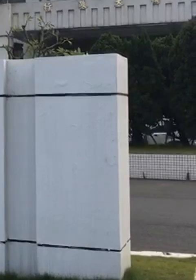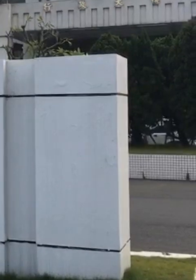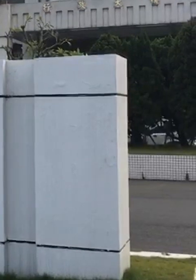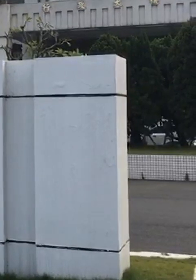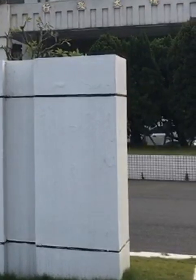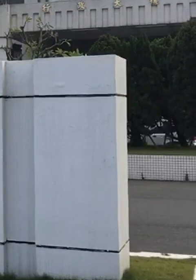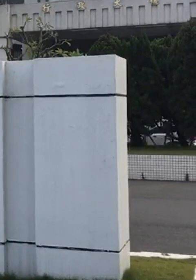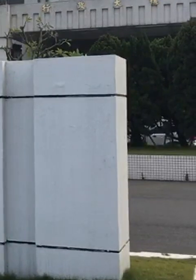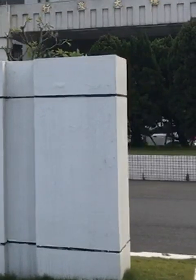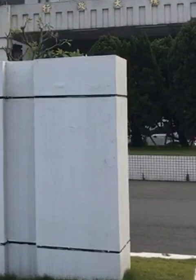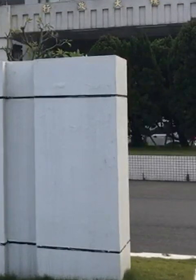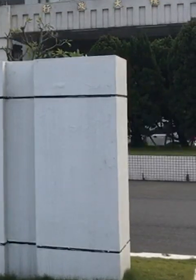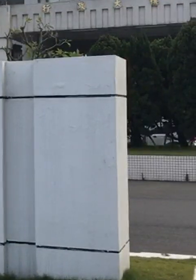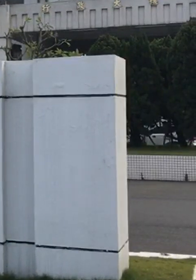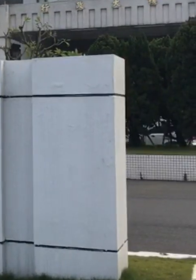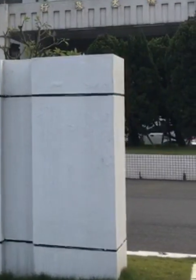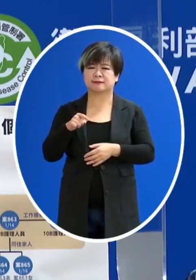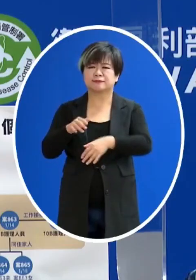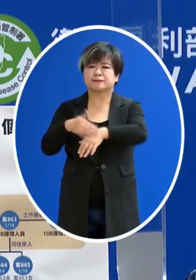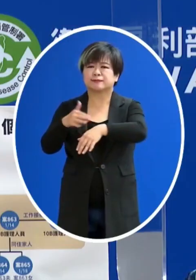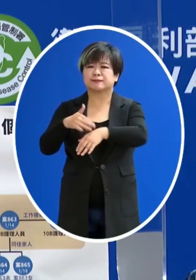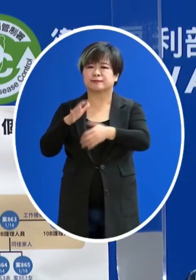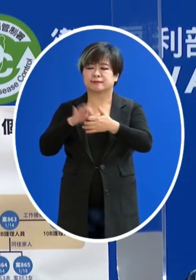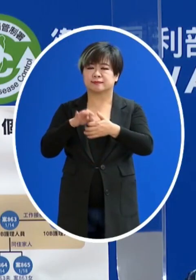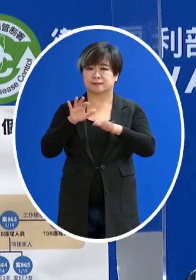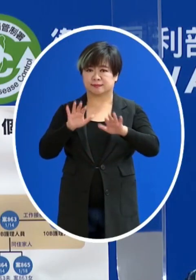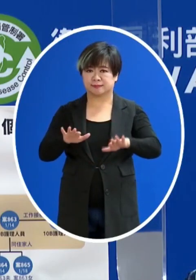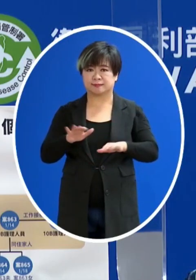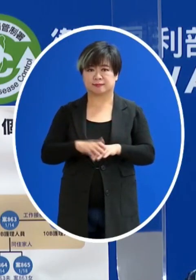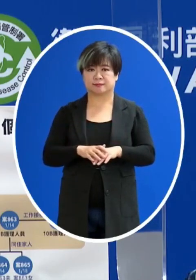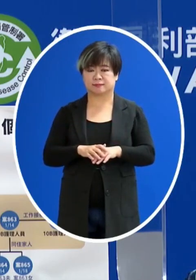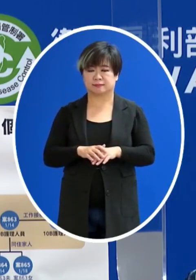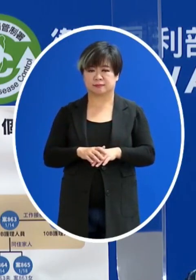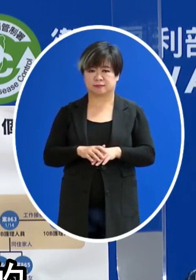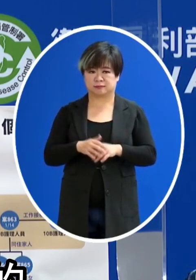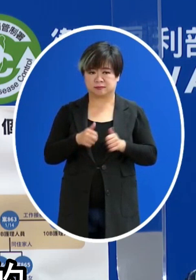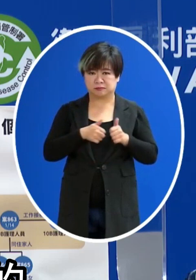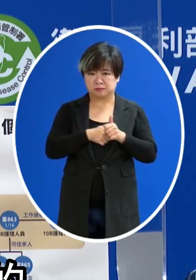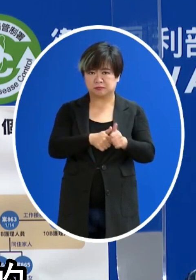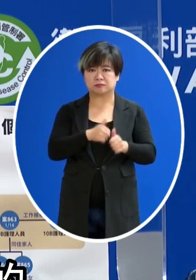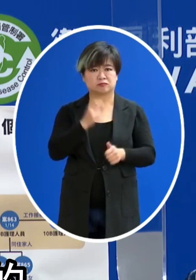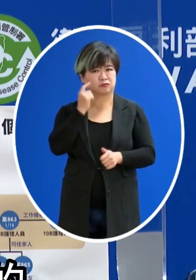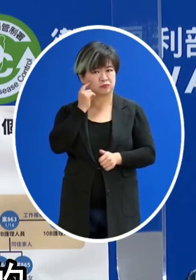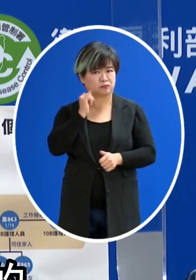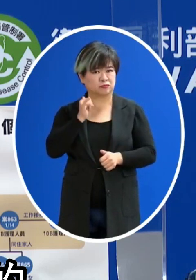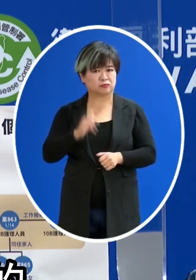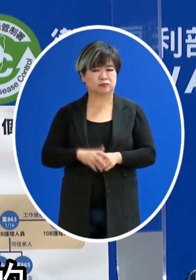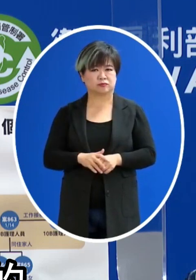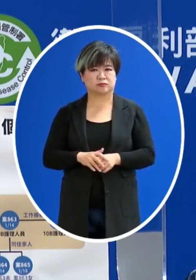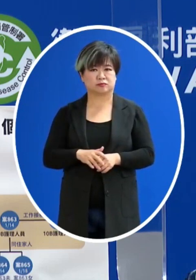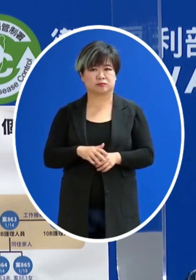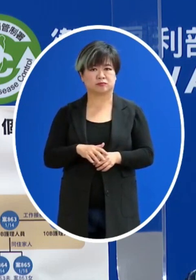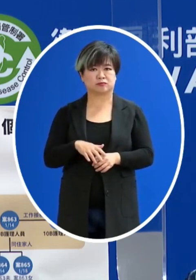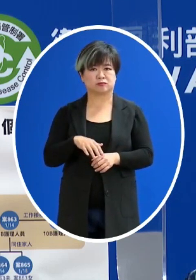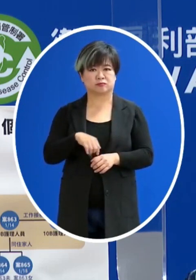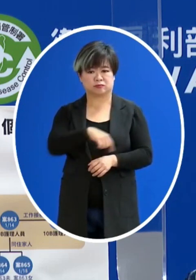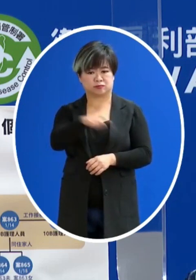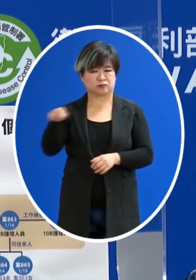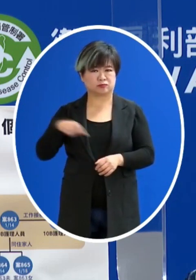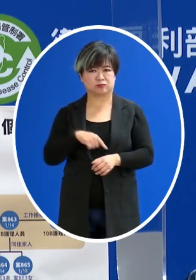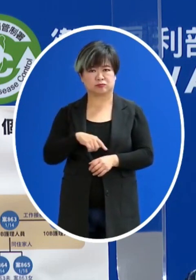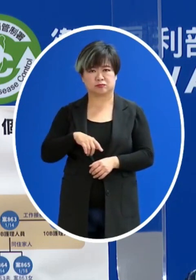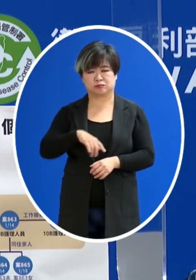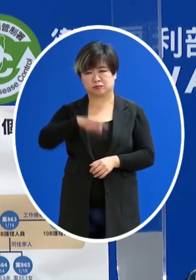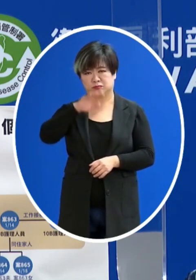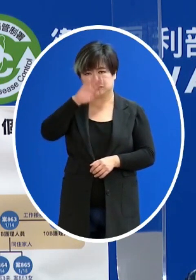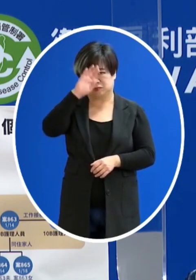洽工的足迹，其实不太担心。 在目前从回报的情况。他们执行相关的一些管控